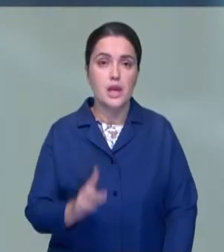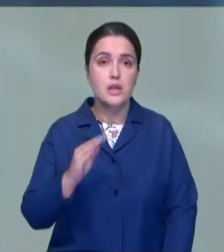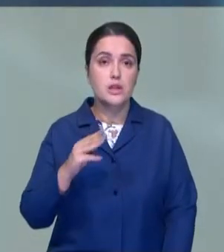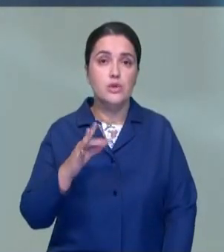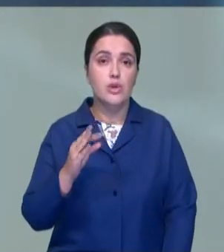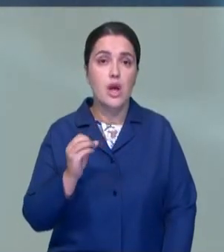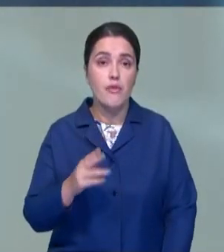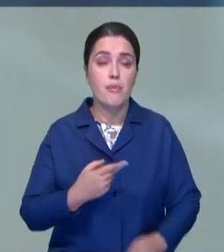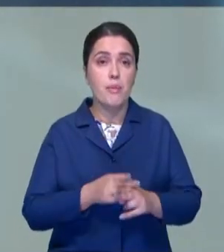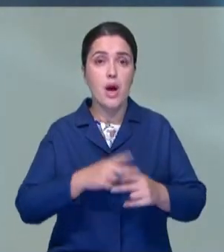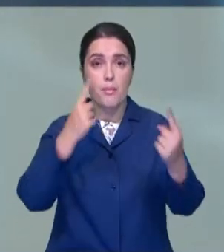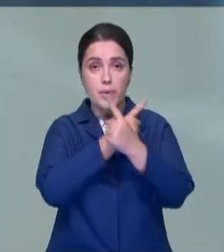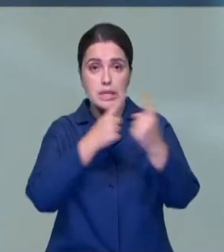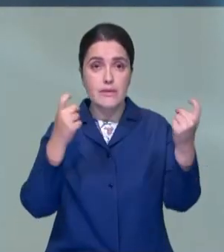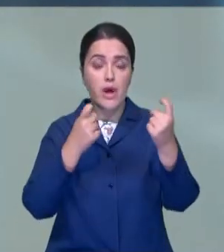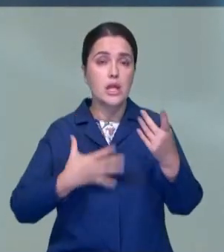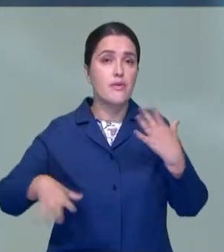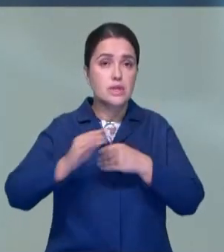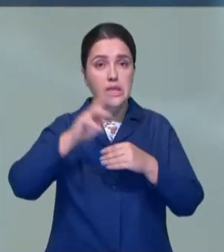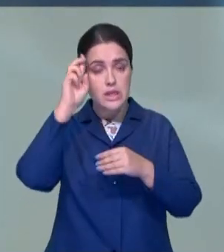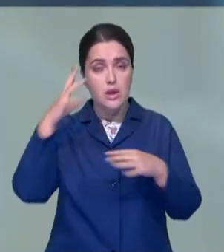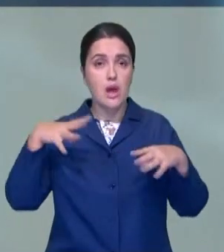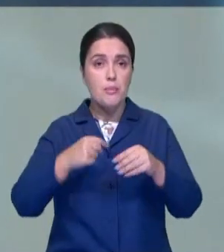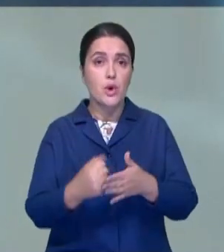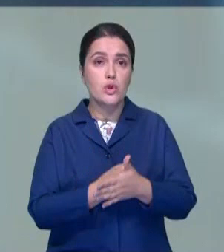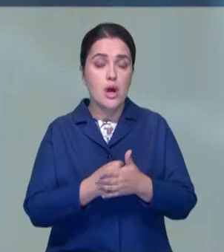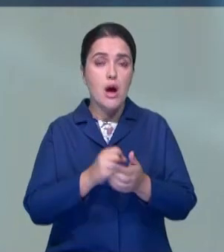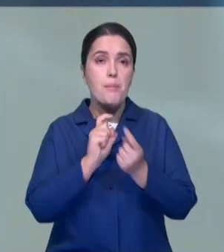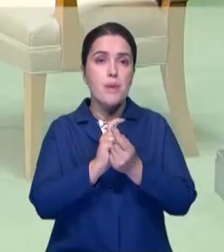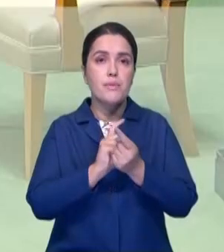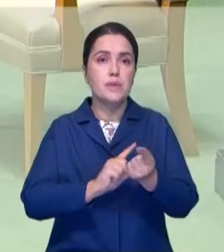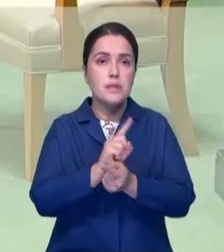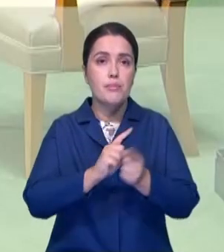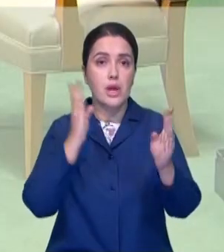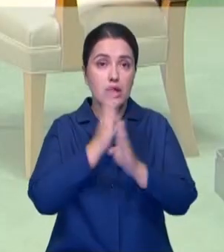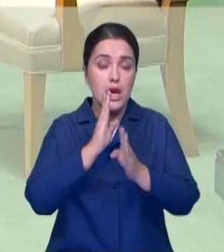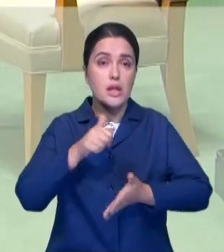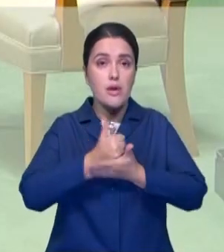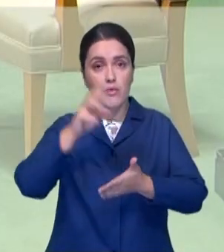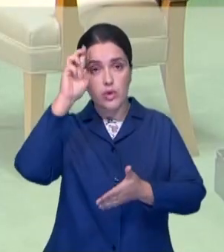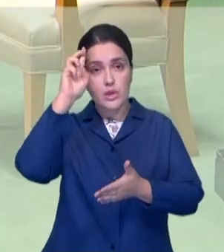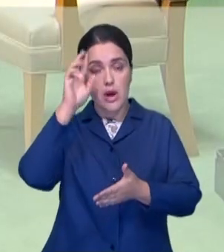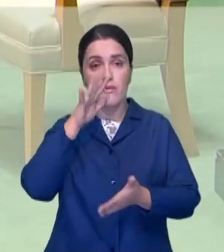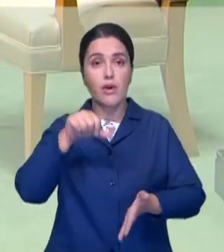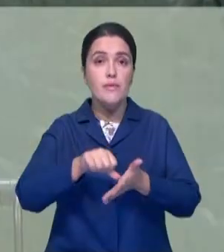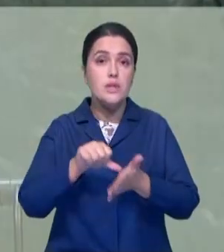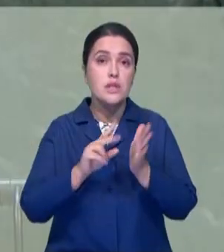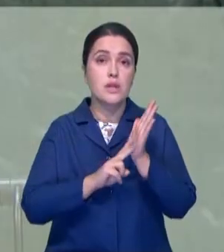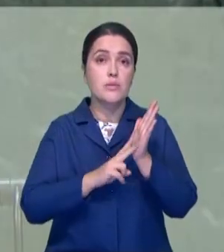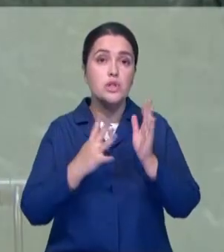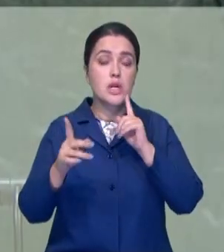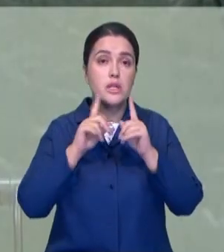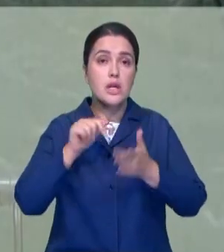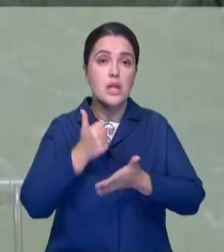Касым-Жомарт Токаев призвал все страны объединить усилия и в борьбе с изменением климата. Об этом глава государства заявил во время выступления на